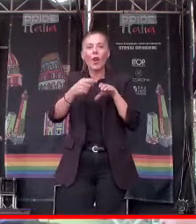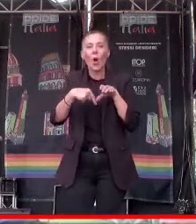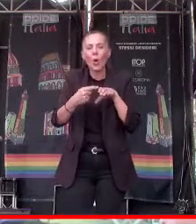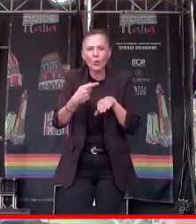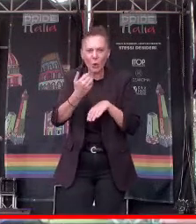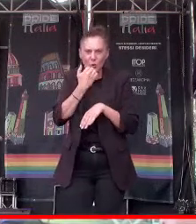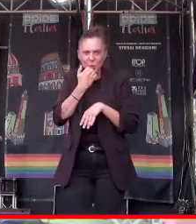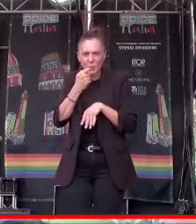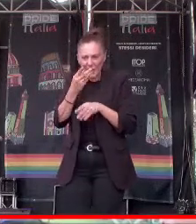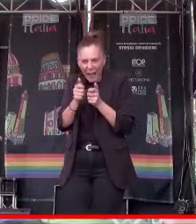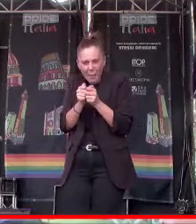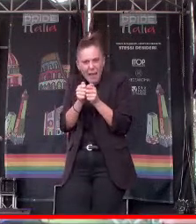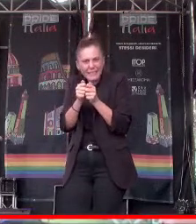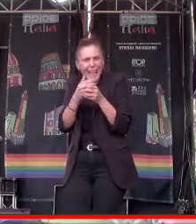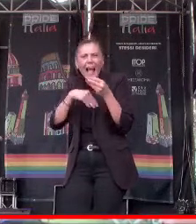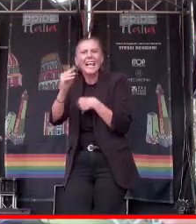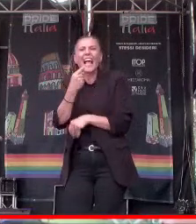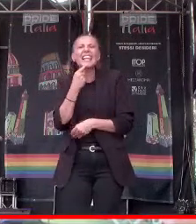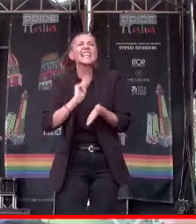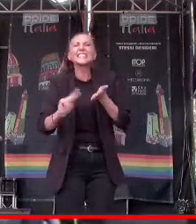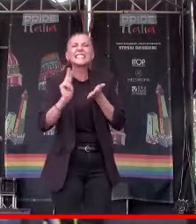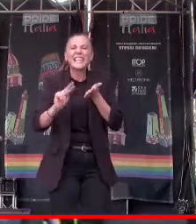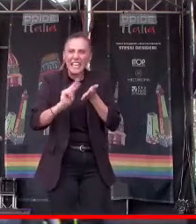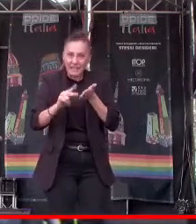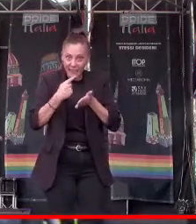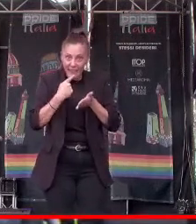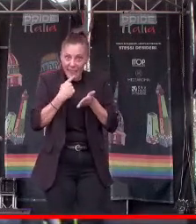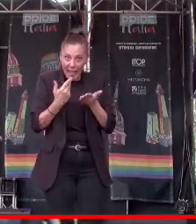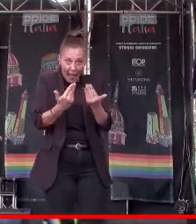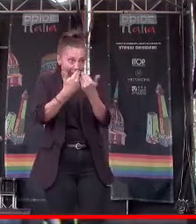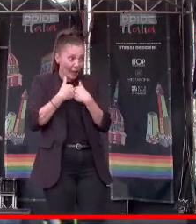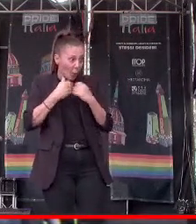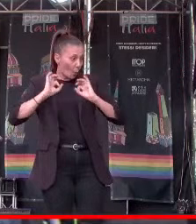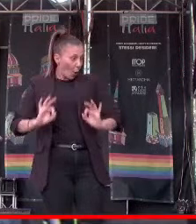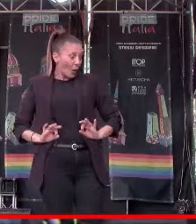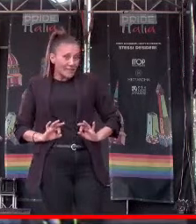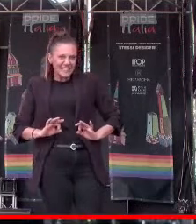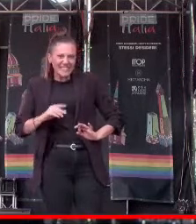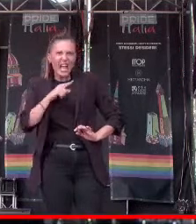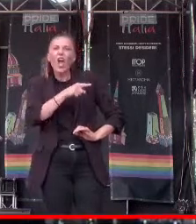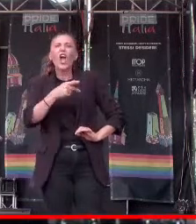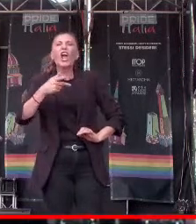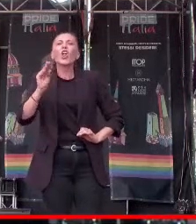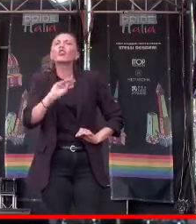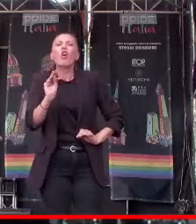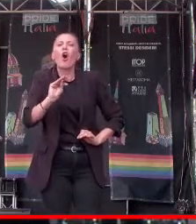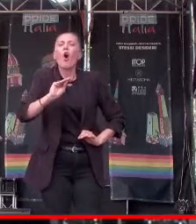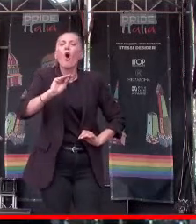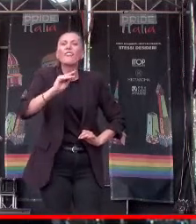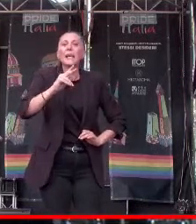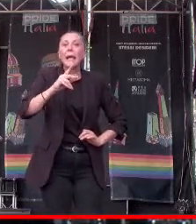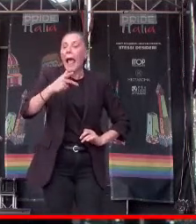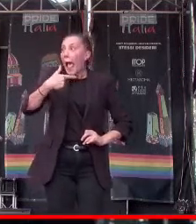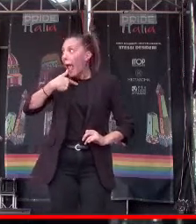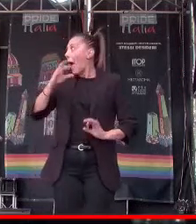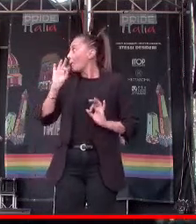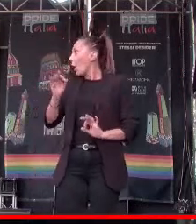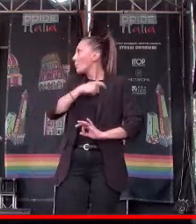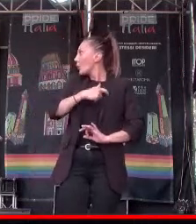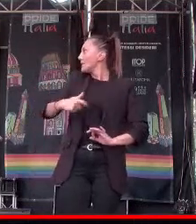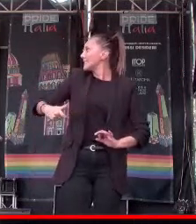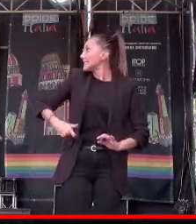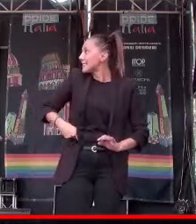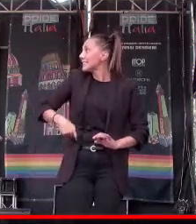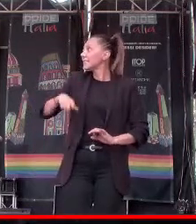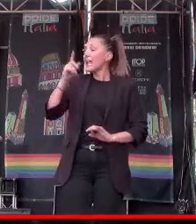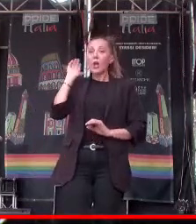mandando un messaggino. A chi stava scrivendo, scusi? Sta chiedendo aiuto a qualcuno della polizia? Di dov'è il signore? Di chi è? È il sindaco di Monterotondo.